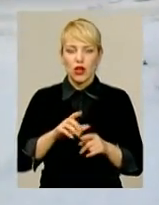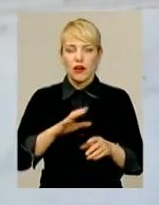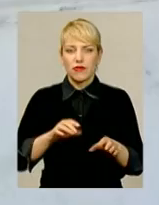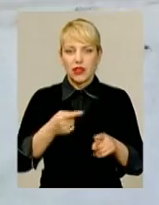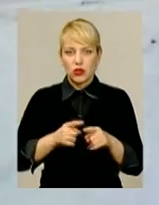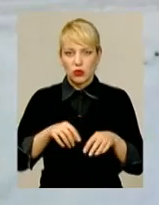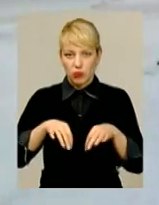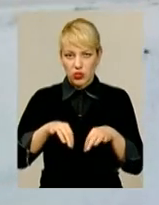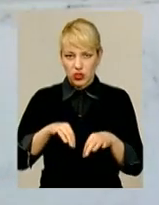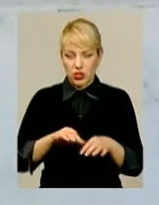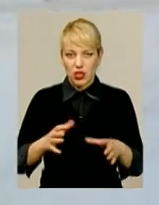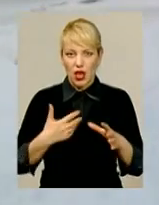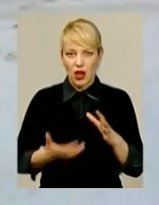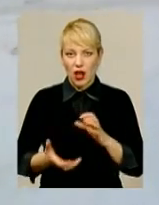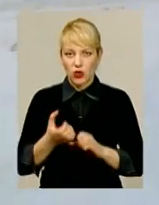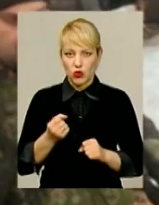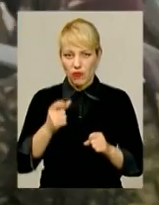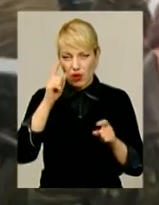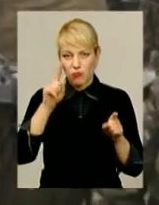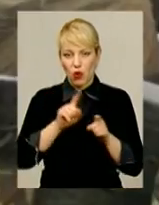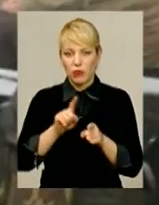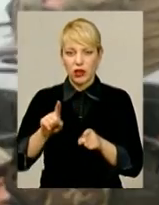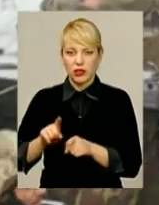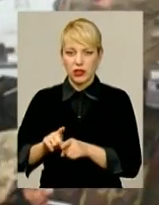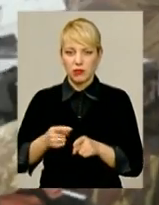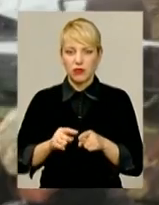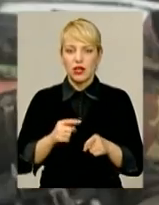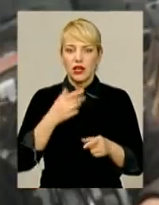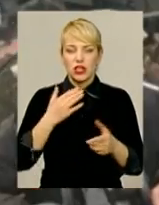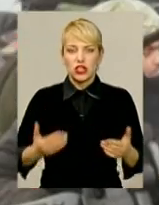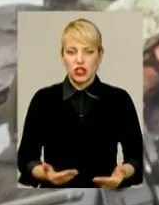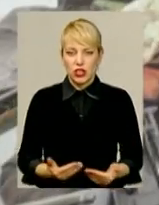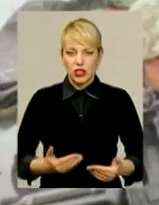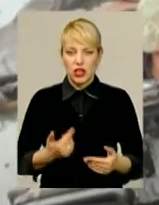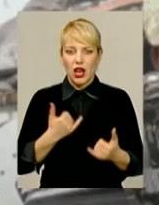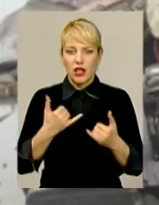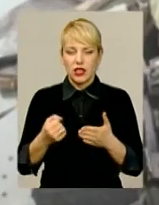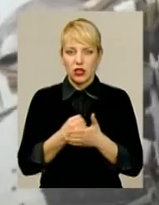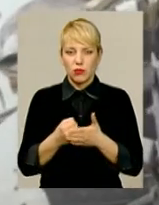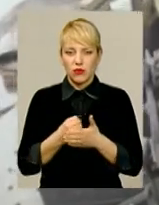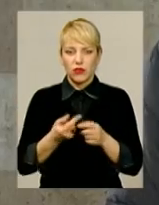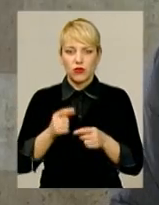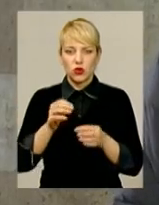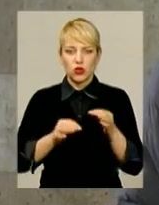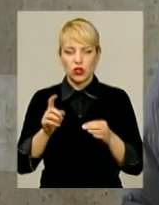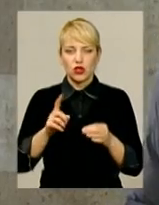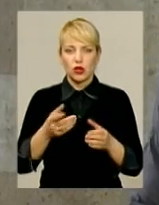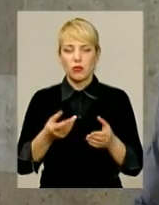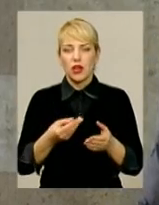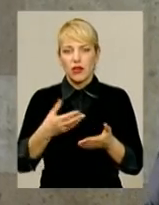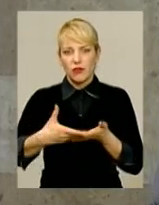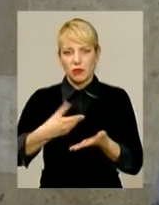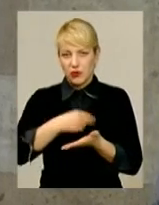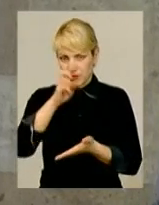рятував життя побратимів. Нині ж намагається довести це у суді, аби отримати гарантовані державою бойові гривні. Начинаю вже з